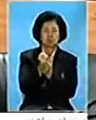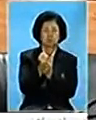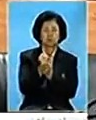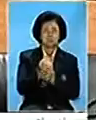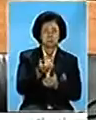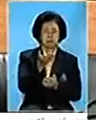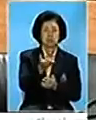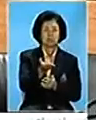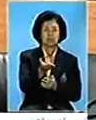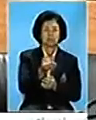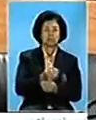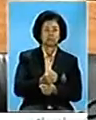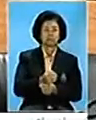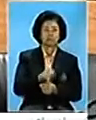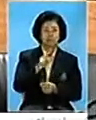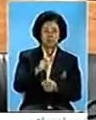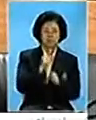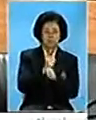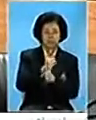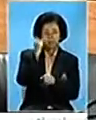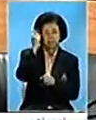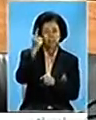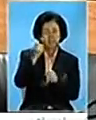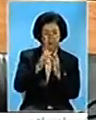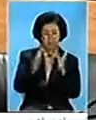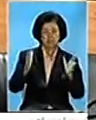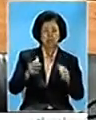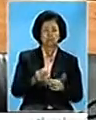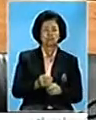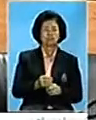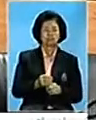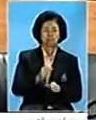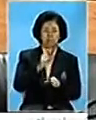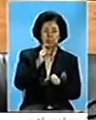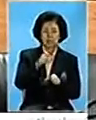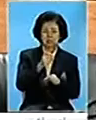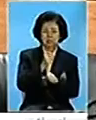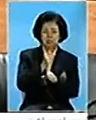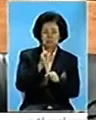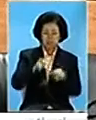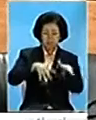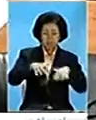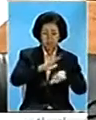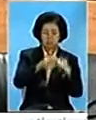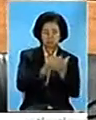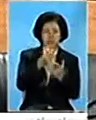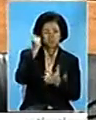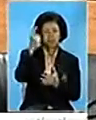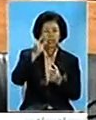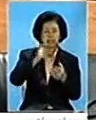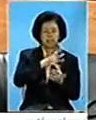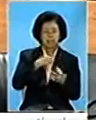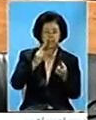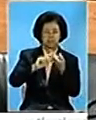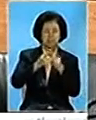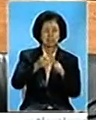อันนี้แหละครับต้องไปทำความเข้าใจอย่างมากต้องทำความเข้าใจกับประชาชนทั้งหมดและเพื่อนนักการเมืองเ